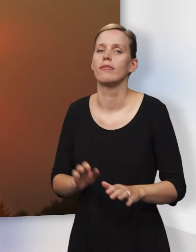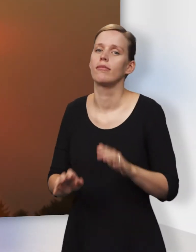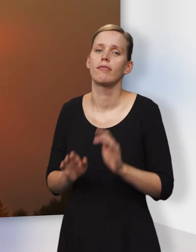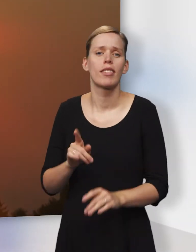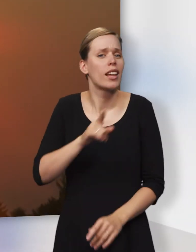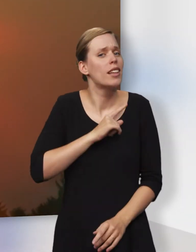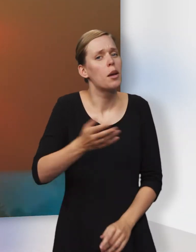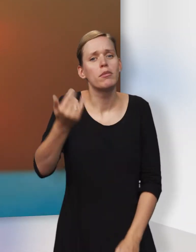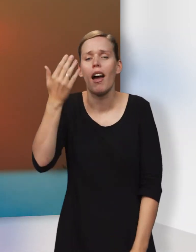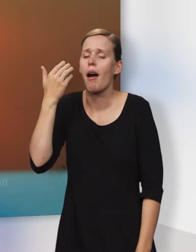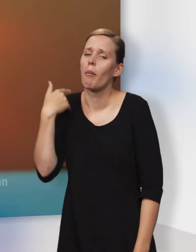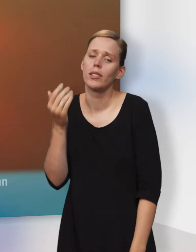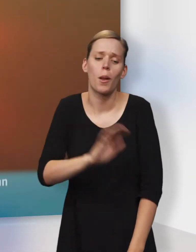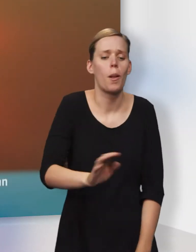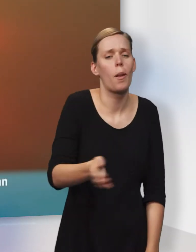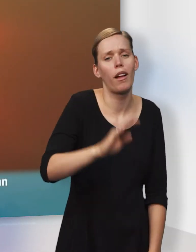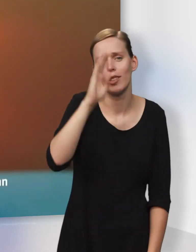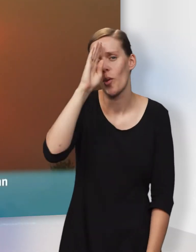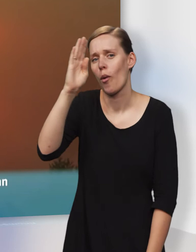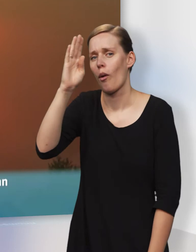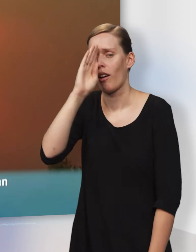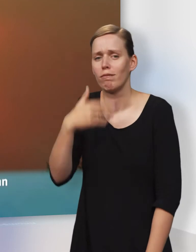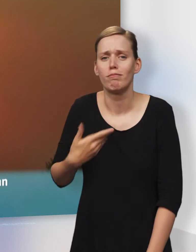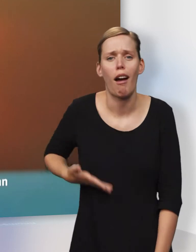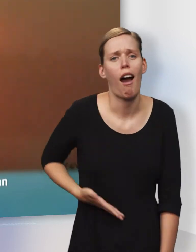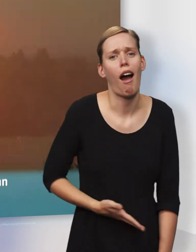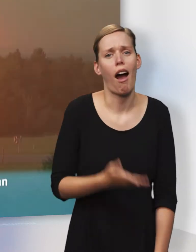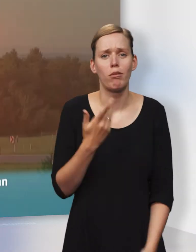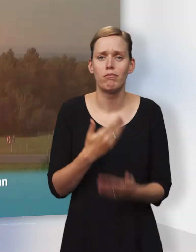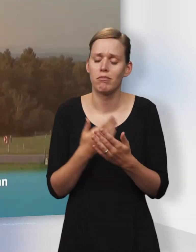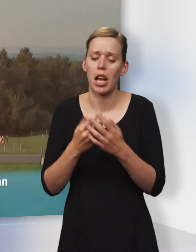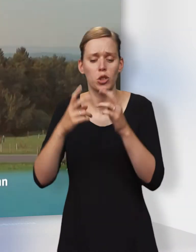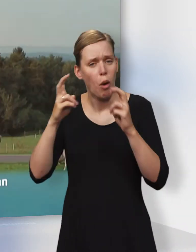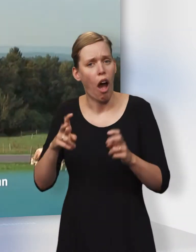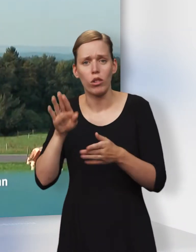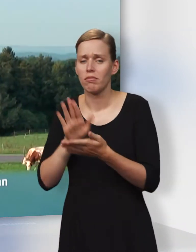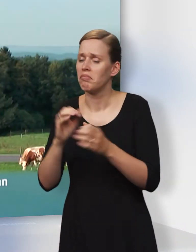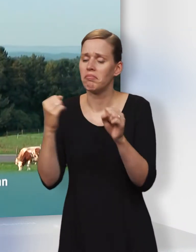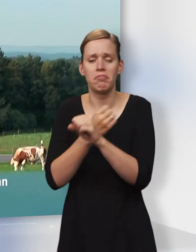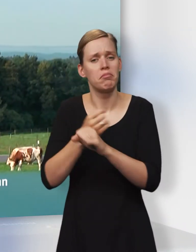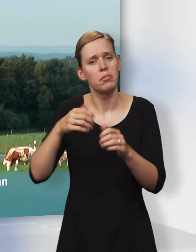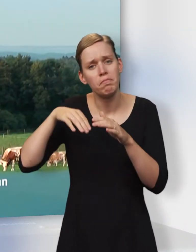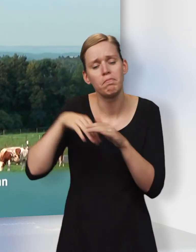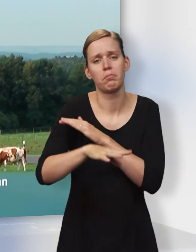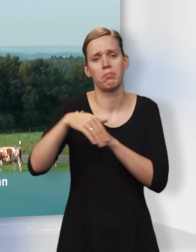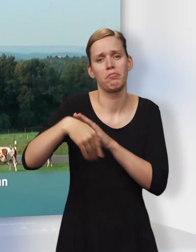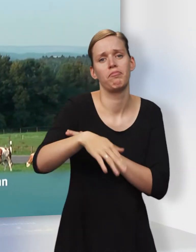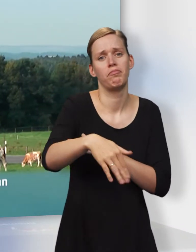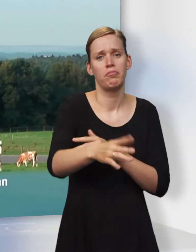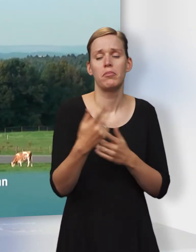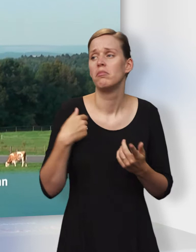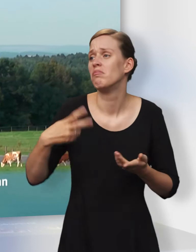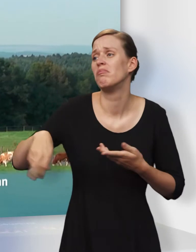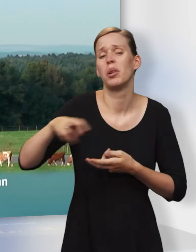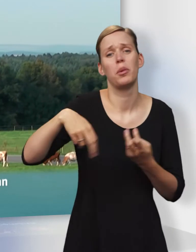Als kleiner armer Junge schickte man mich zu Hause fort. Ich